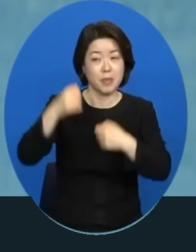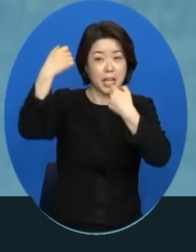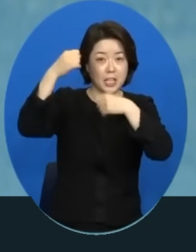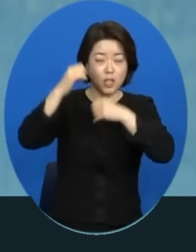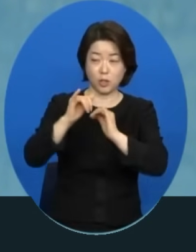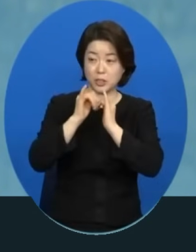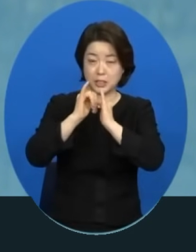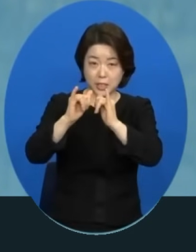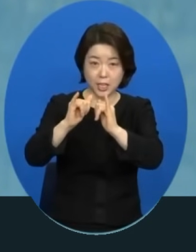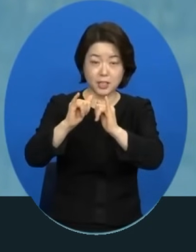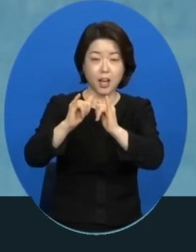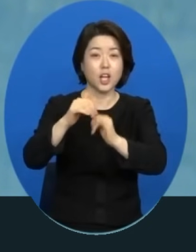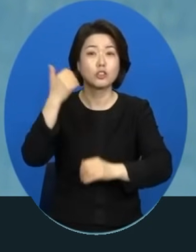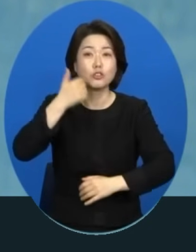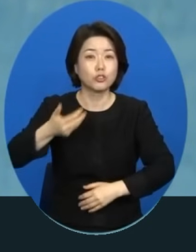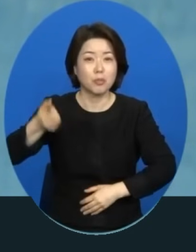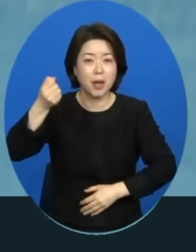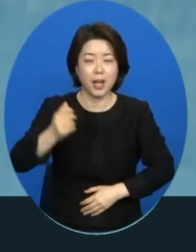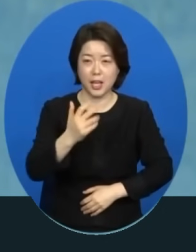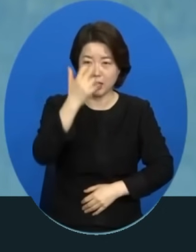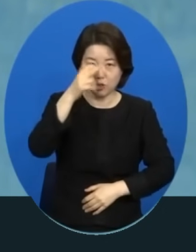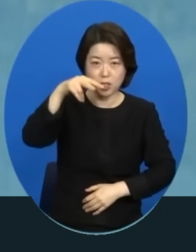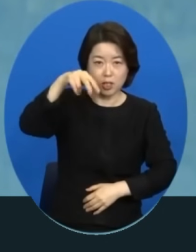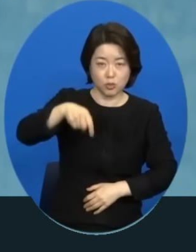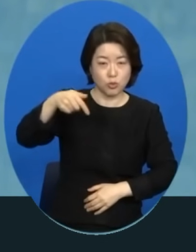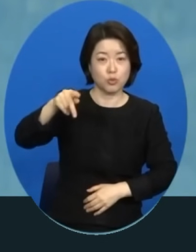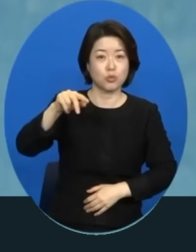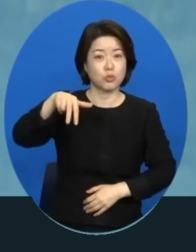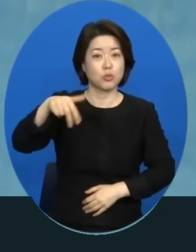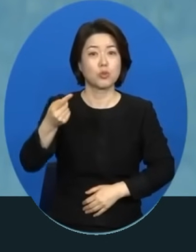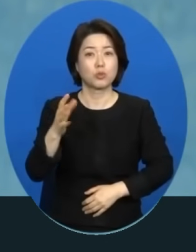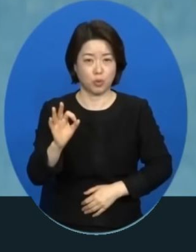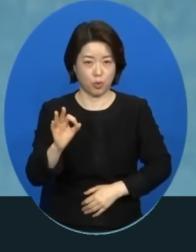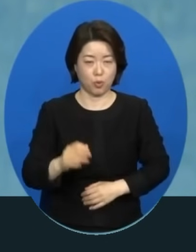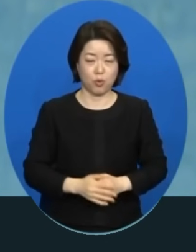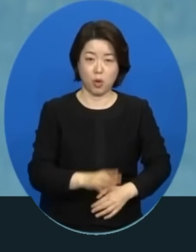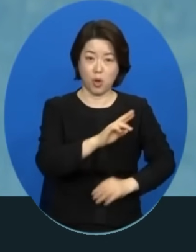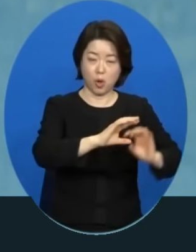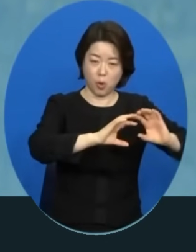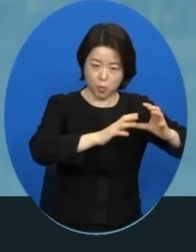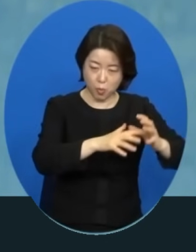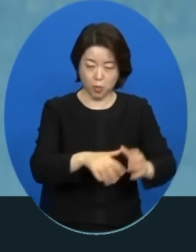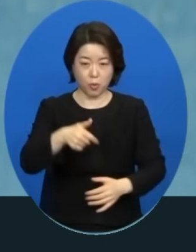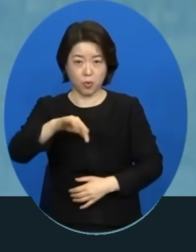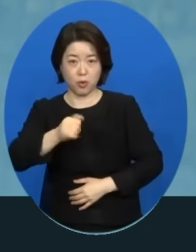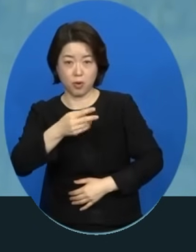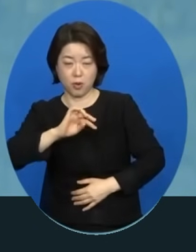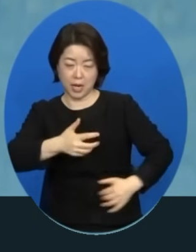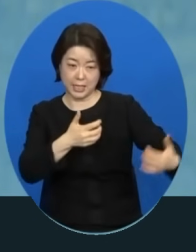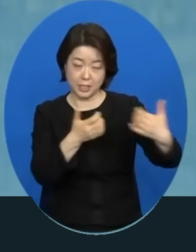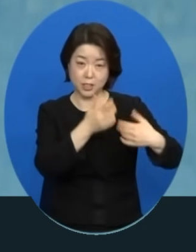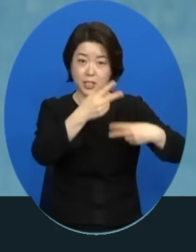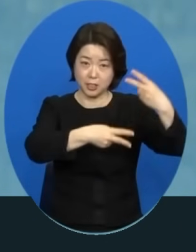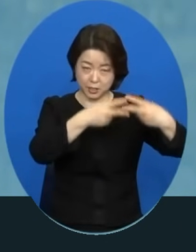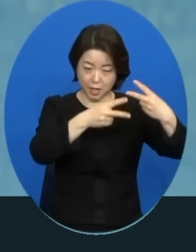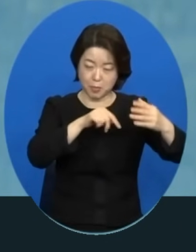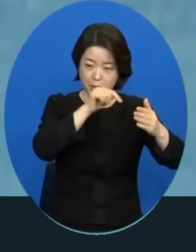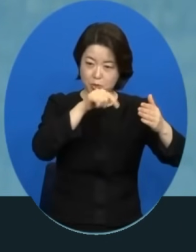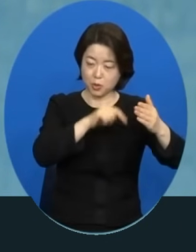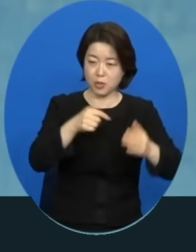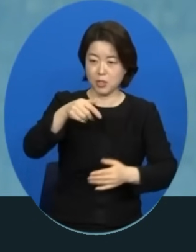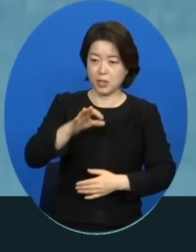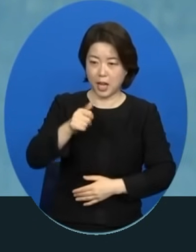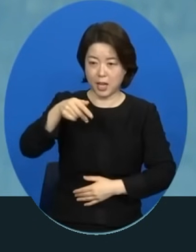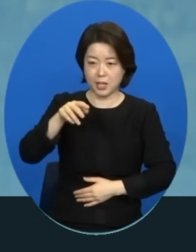대상에 이 최수종 씨가 그 고려 거란 전쟁에서 강감찬 역으로 대상을 받았다고